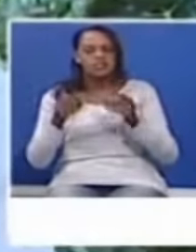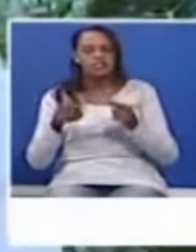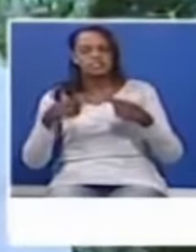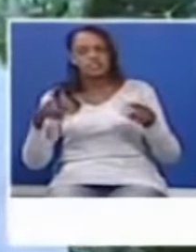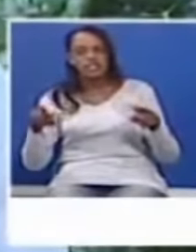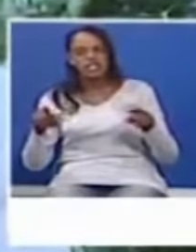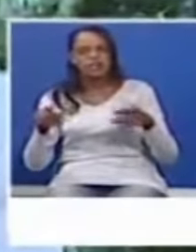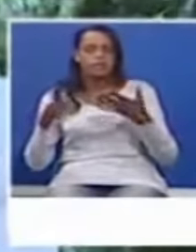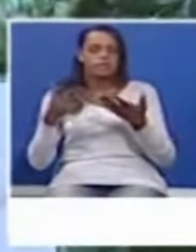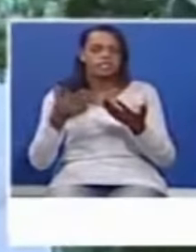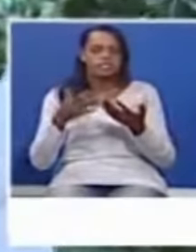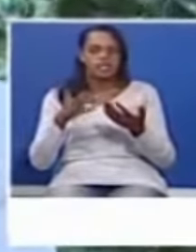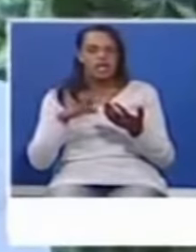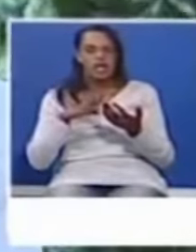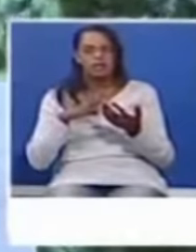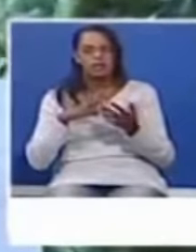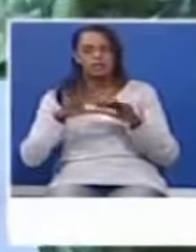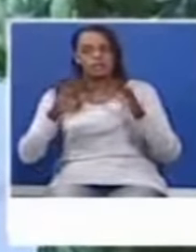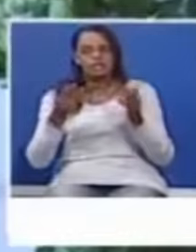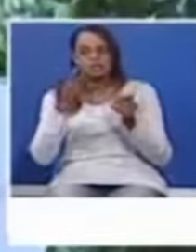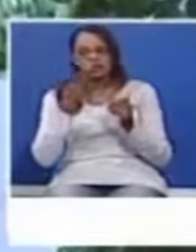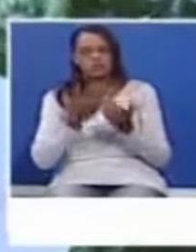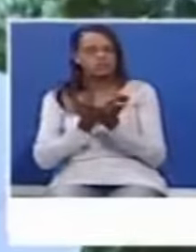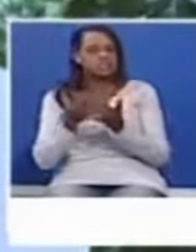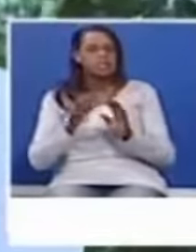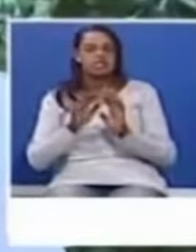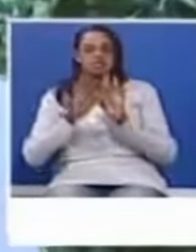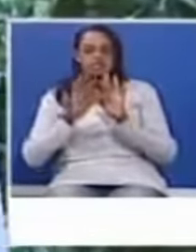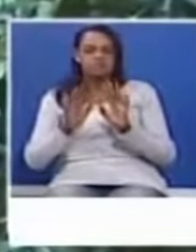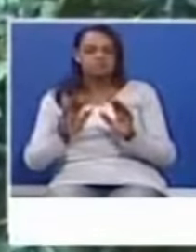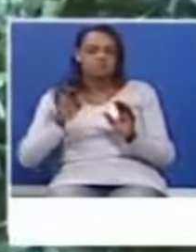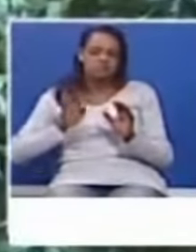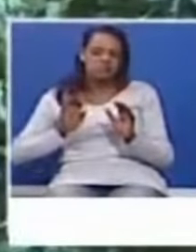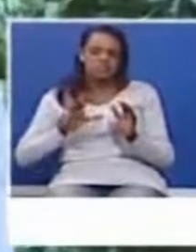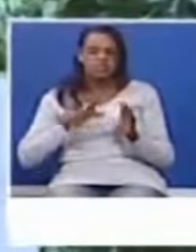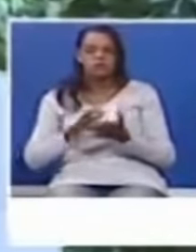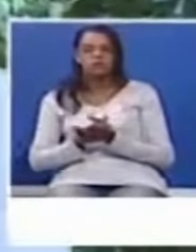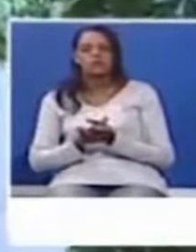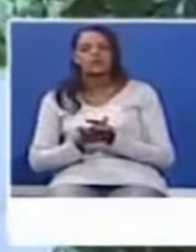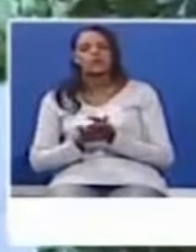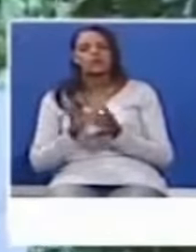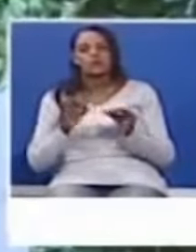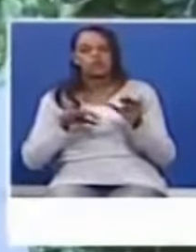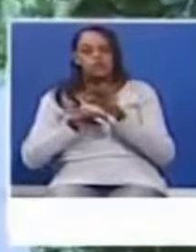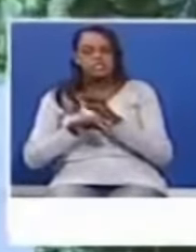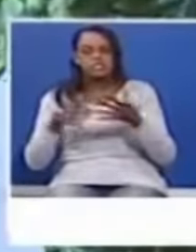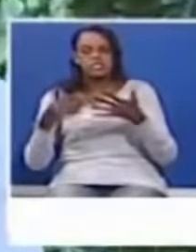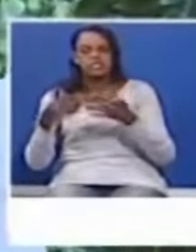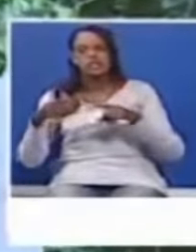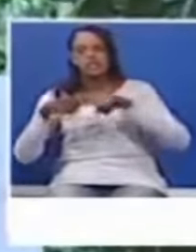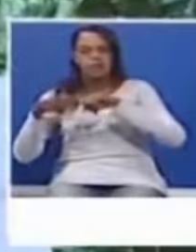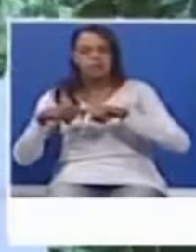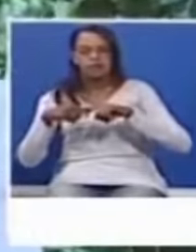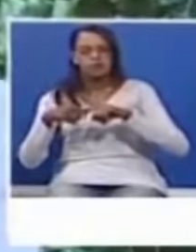ግጭታትን ኩናትን ኣለዎ ብሓፈሻ ዘይምርግጋ ኣሎ ወላ ኣብ ውሽጢ ስድራ ቤታት እውን ከምዚ